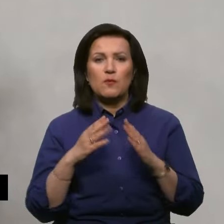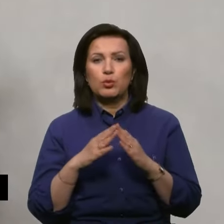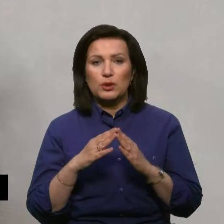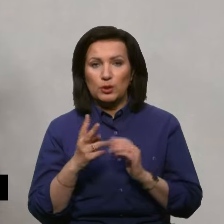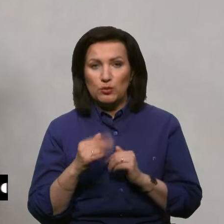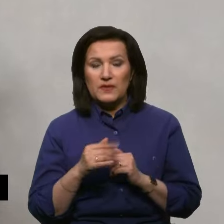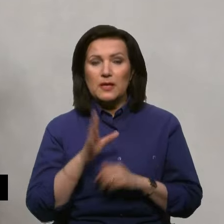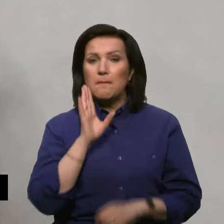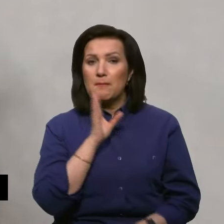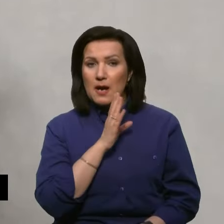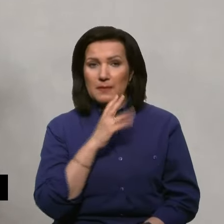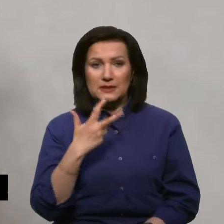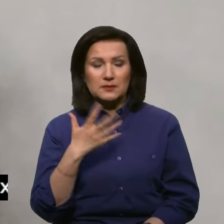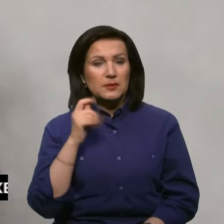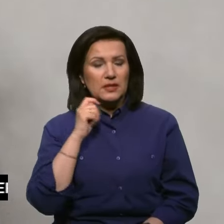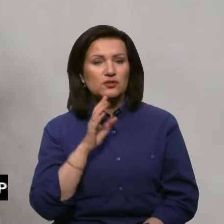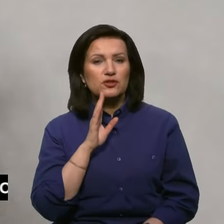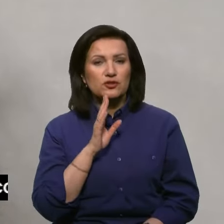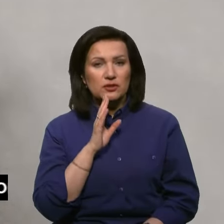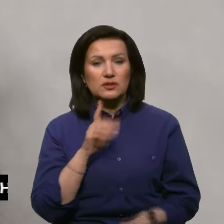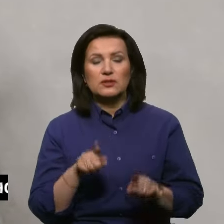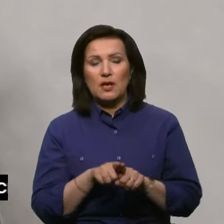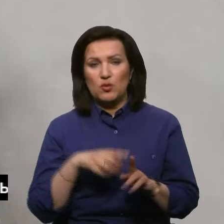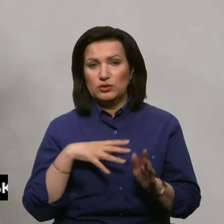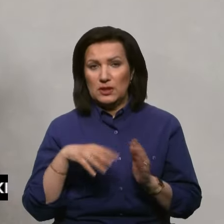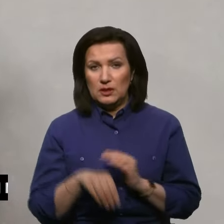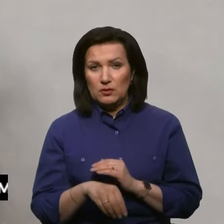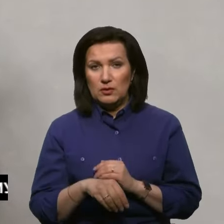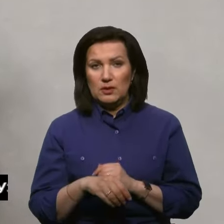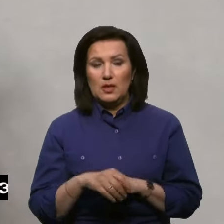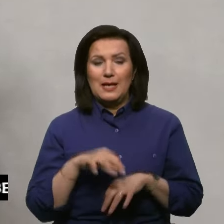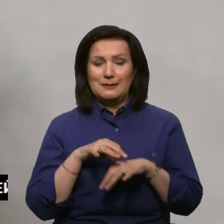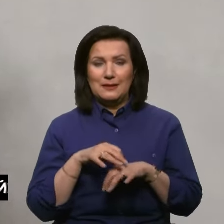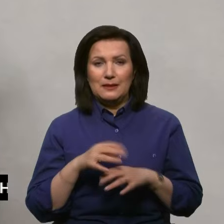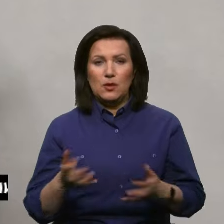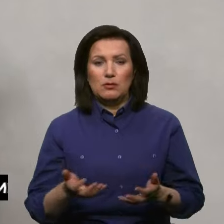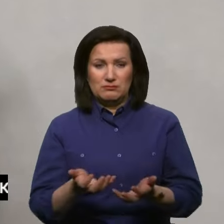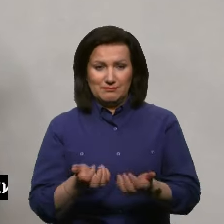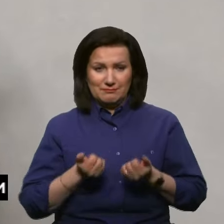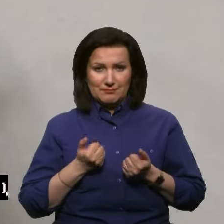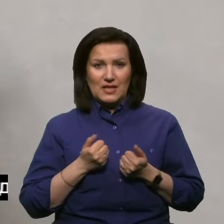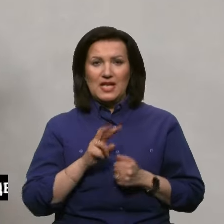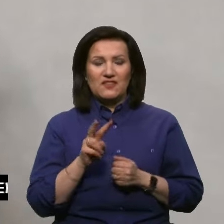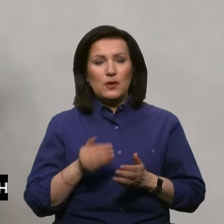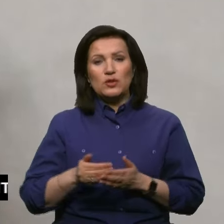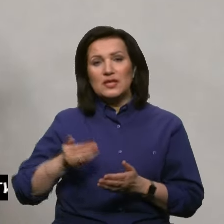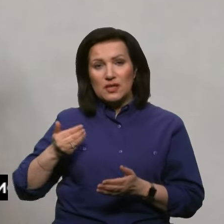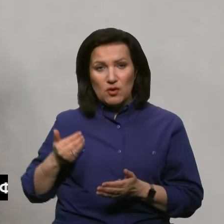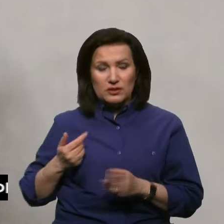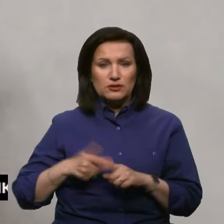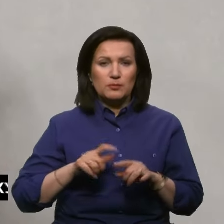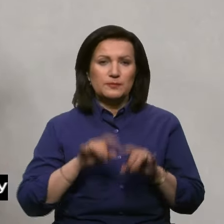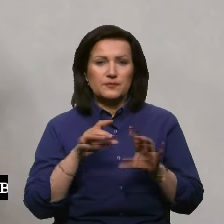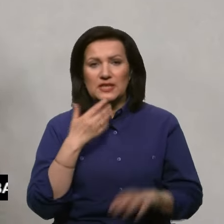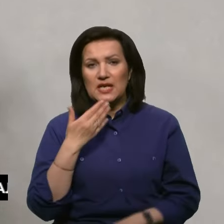будинку. Її мама, 35-річна жінка, також загинула. Її тіло рятувальники дістали на 2 години раніше. Про це нам